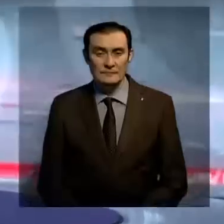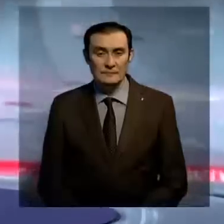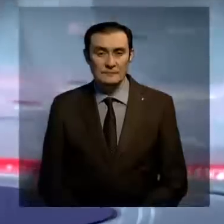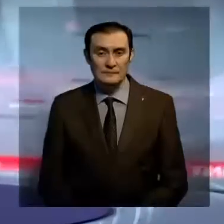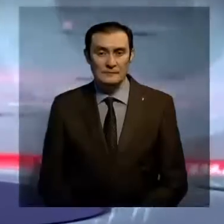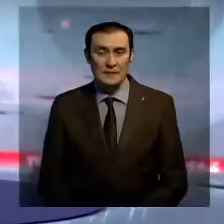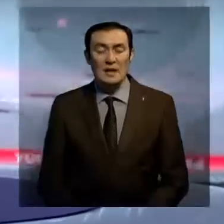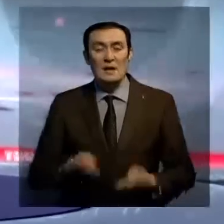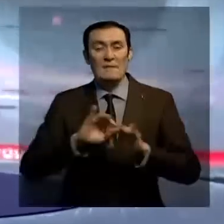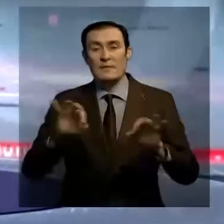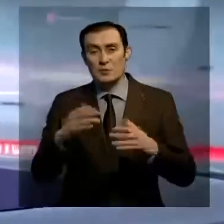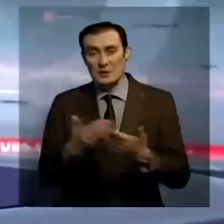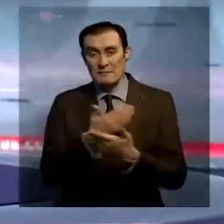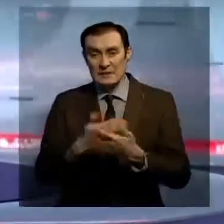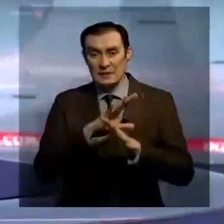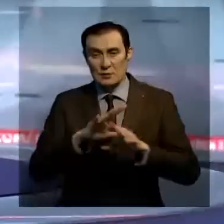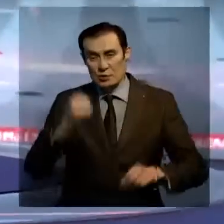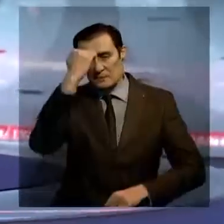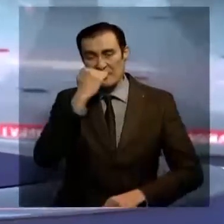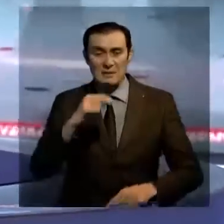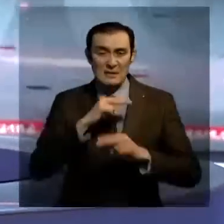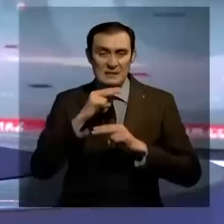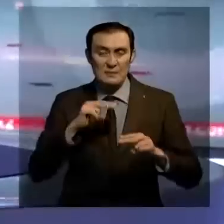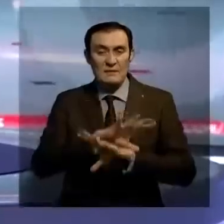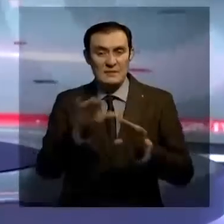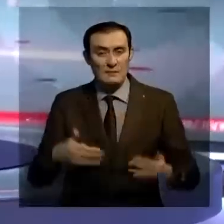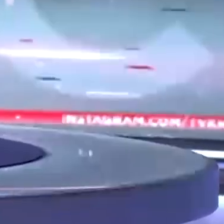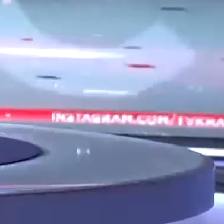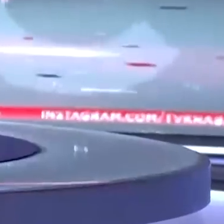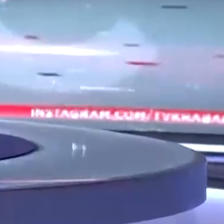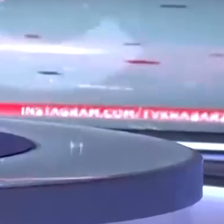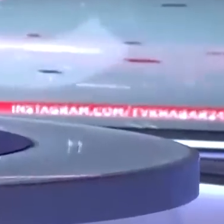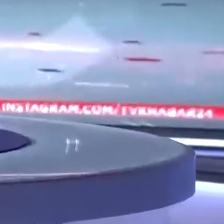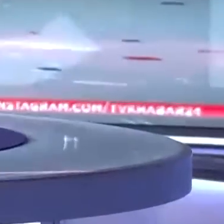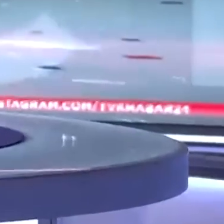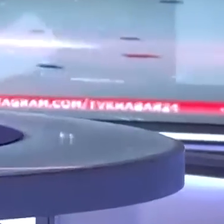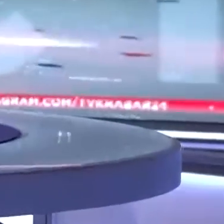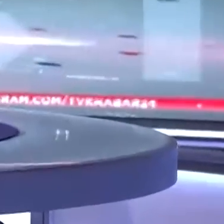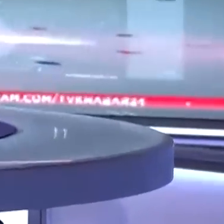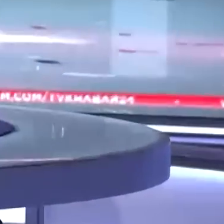На этом наш выпуск завершен. Спасибо, что были с нами. До встречи.